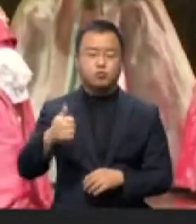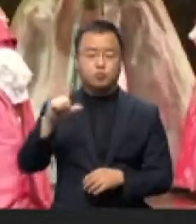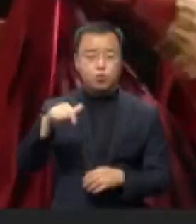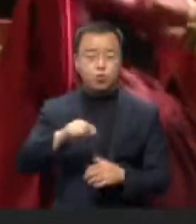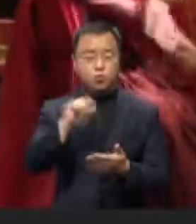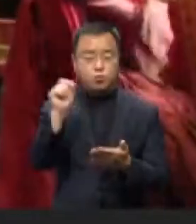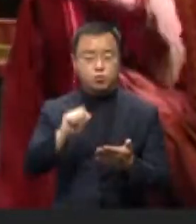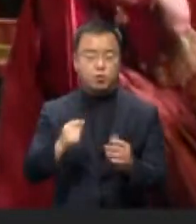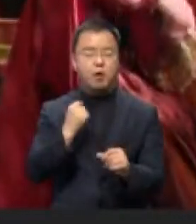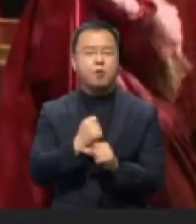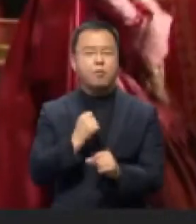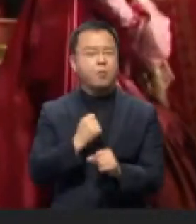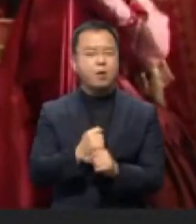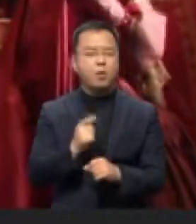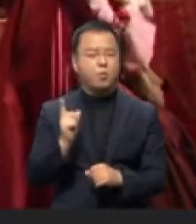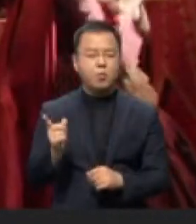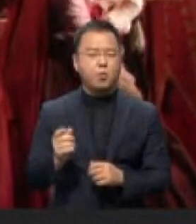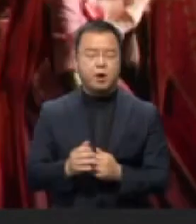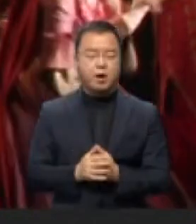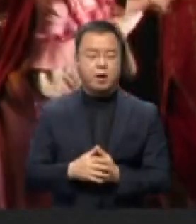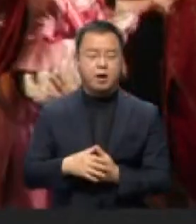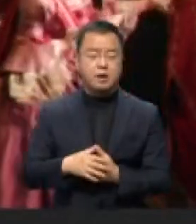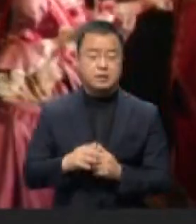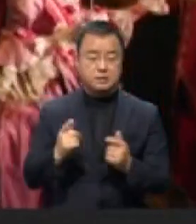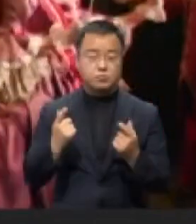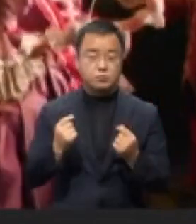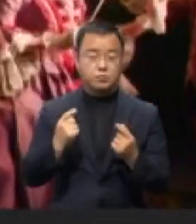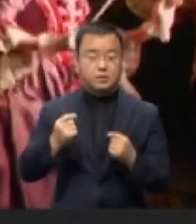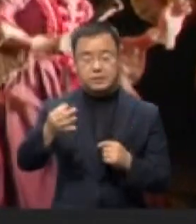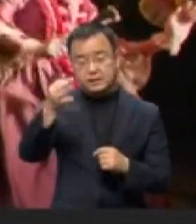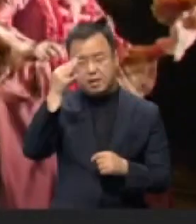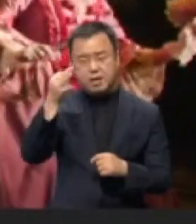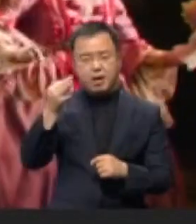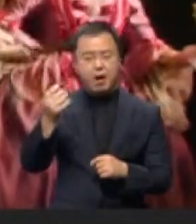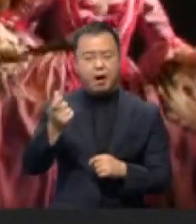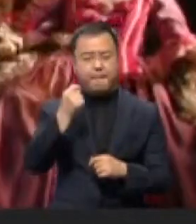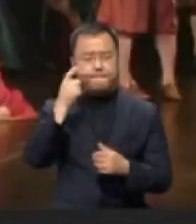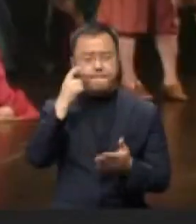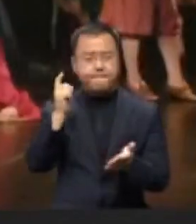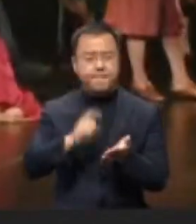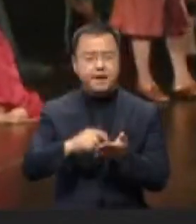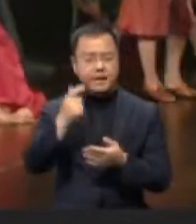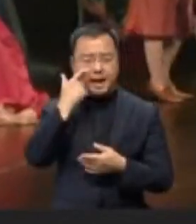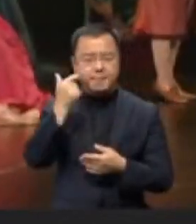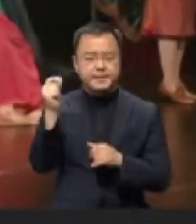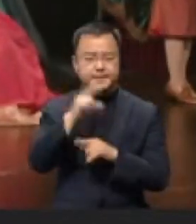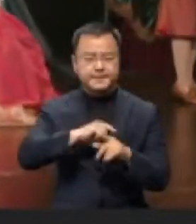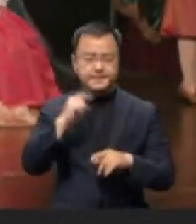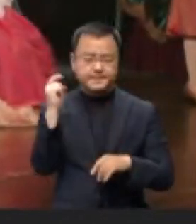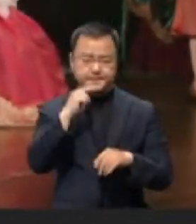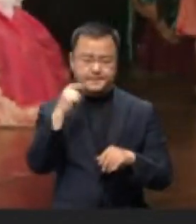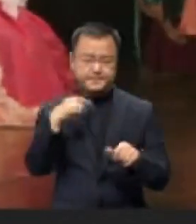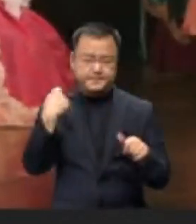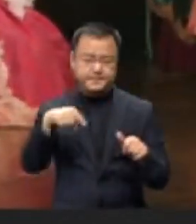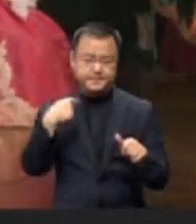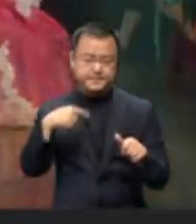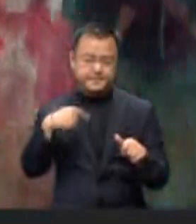작곡하더군요. 이런 모차르트의 재능을 일찍이 알아본 아버지는 더욱더 혹독히 그를